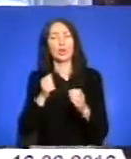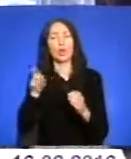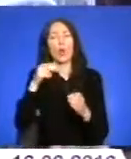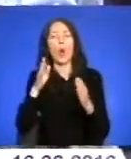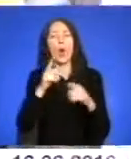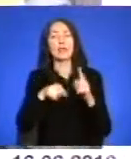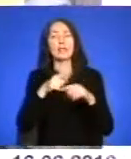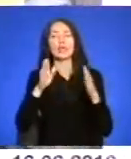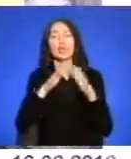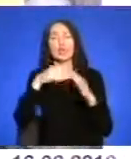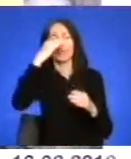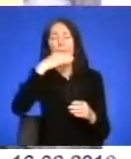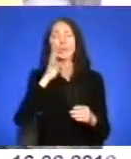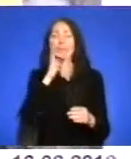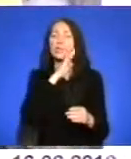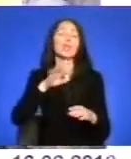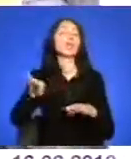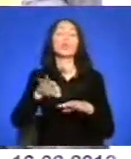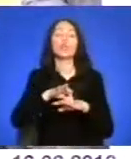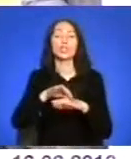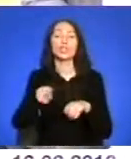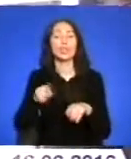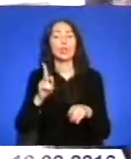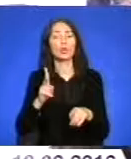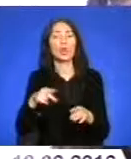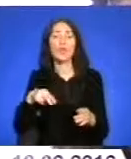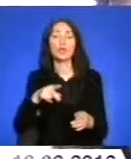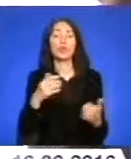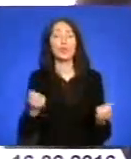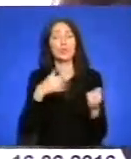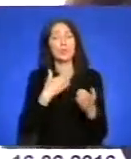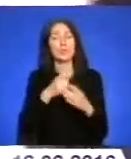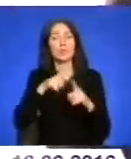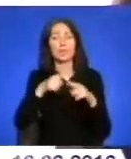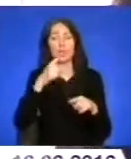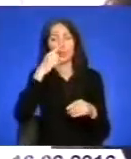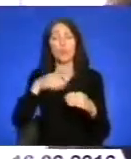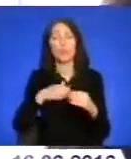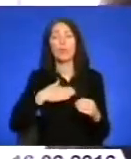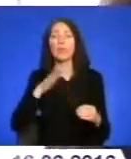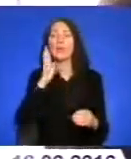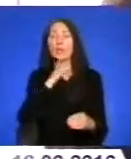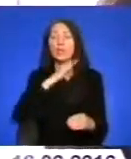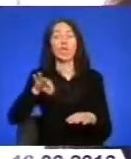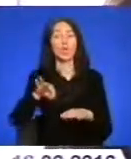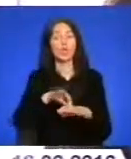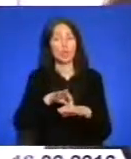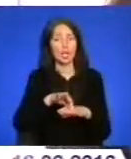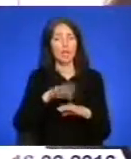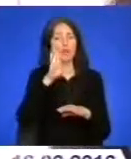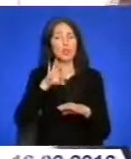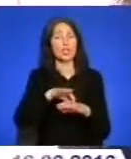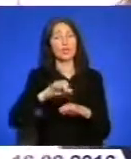прийшов підтримати своїх рідних та близьких. Ми матері, дружини, також друзі та просто свідомі